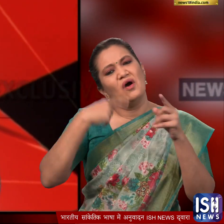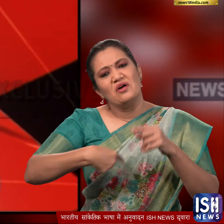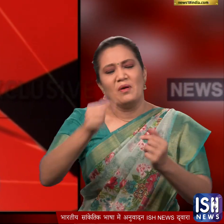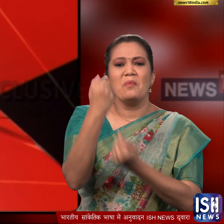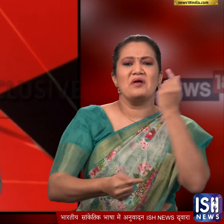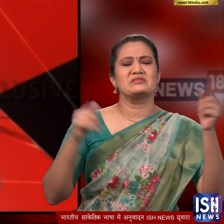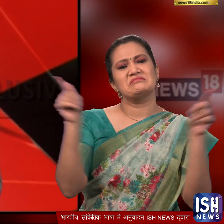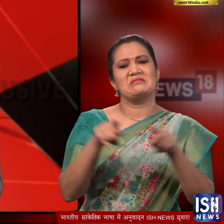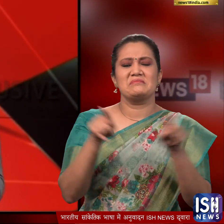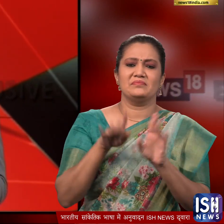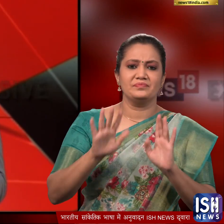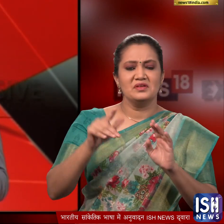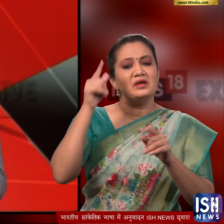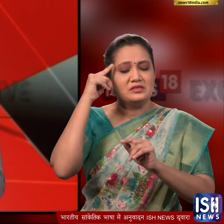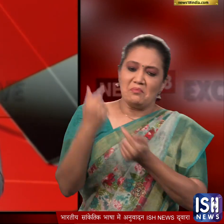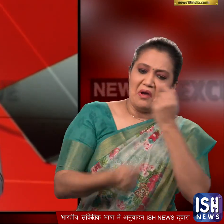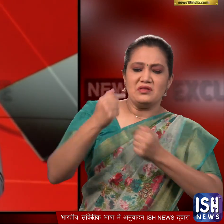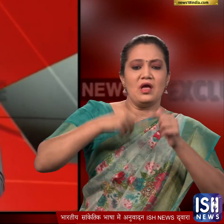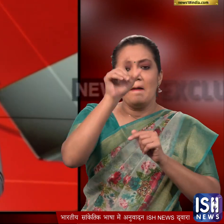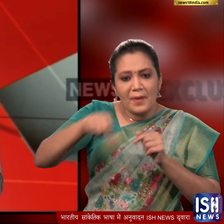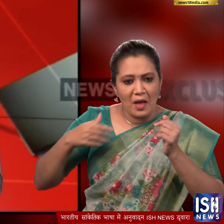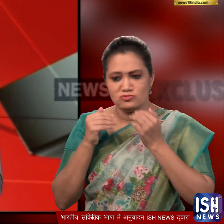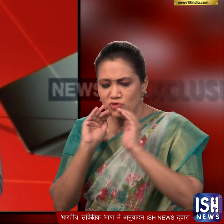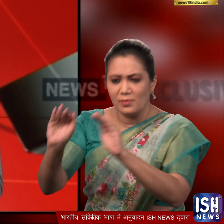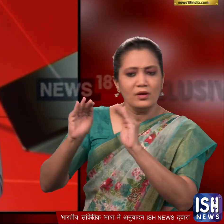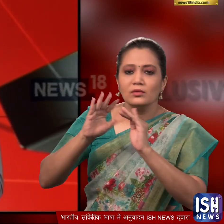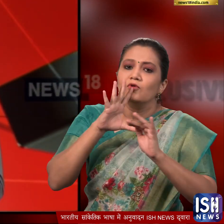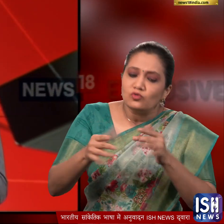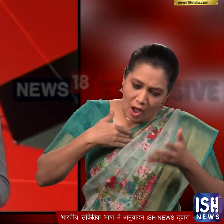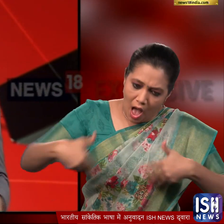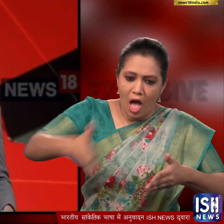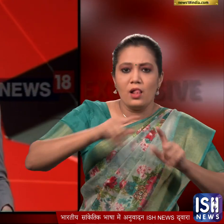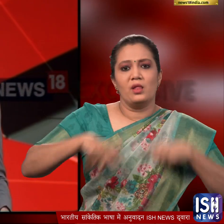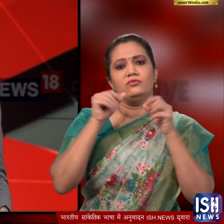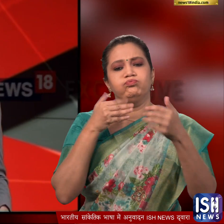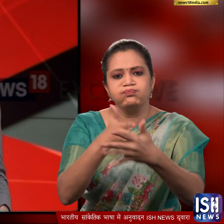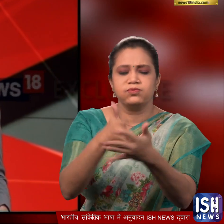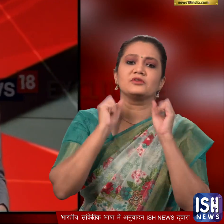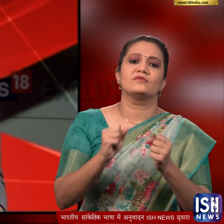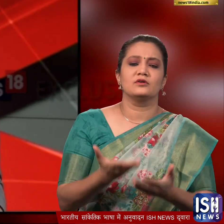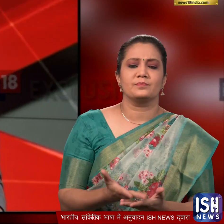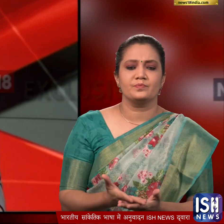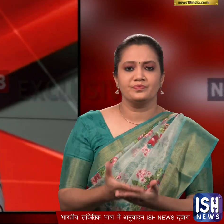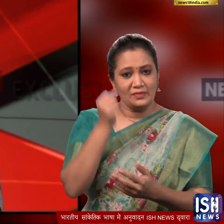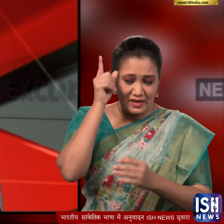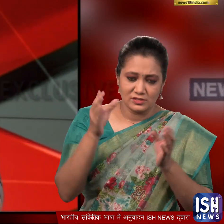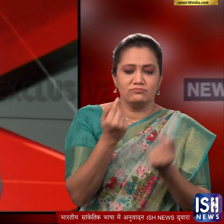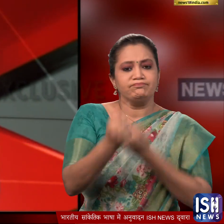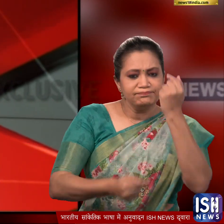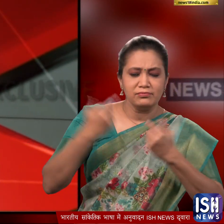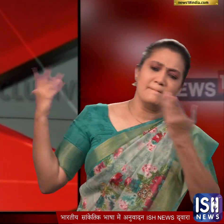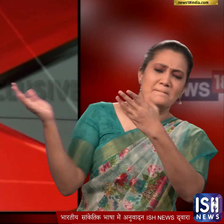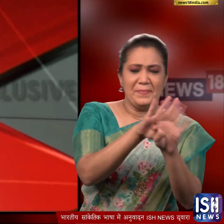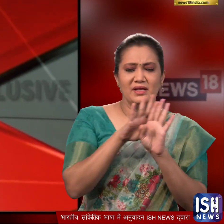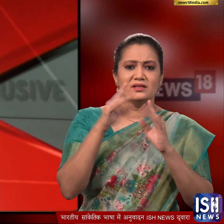होता है। राजनीतिक दल हम लोगों के नाम पर ही धरना प्रदर्शन और बंद का ऐलान करते हैं और हमारा ही रास्ता रोक देते हैं। ये सच्चाई है कि अब राजनीतिक